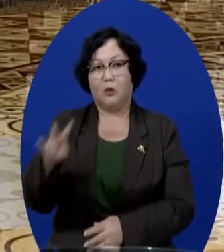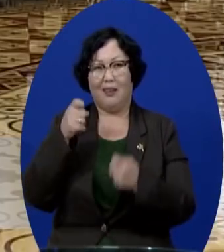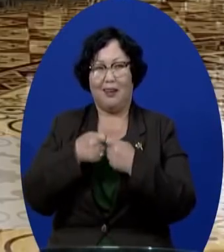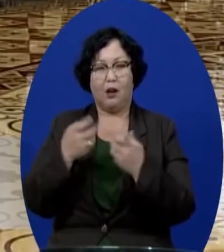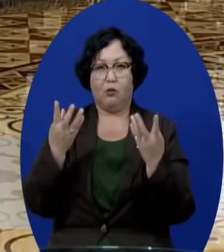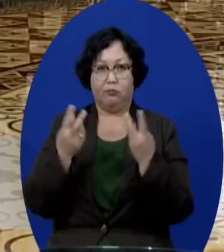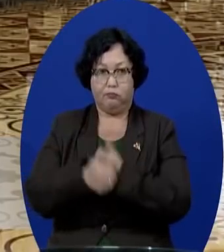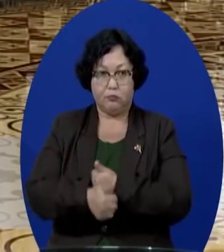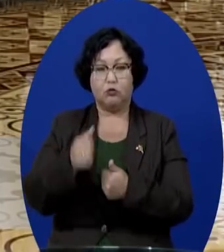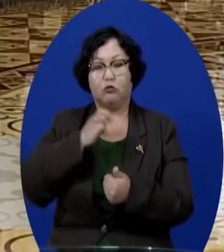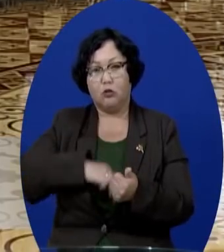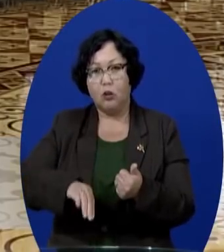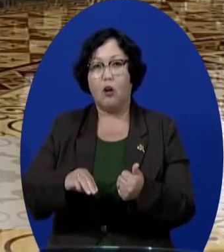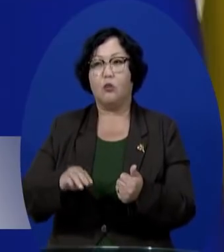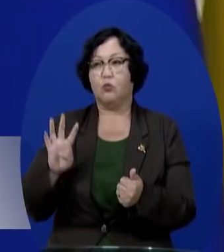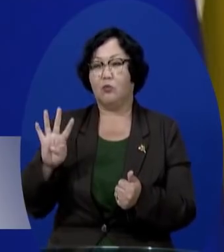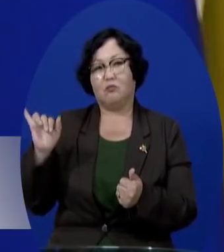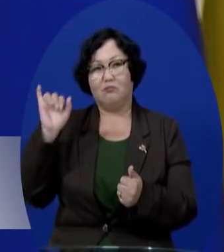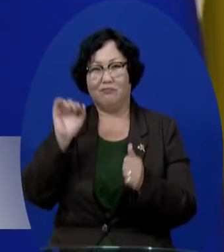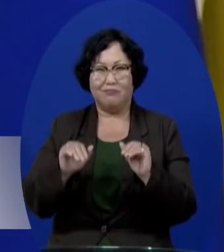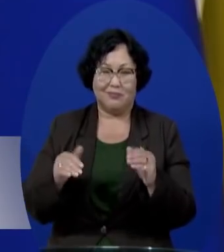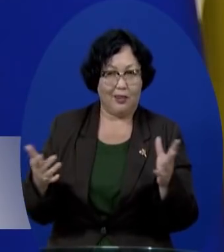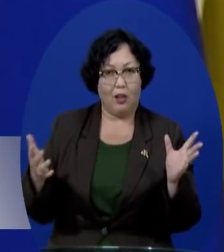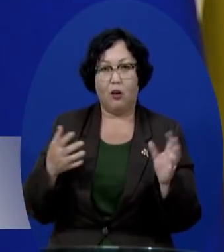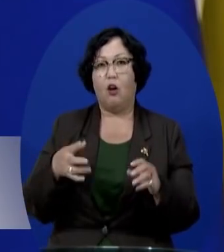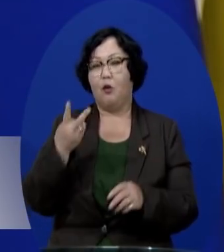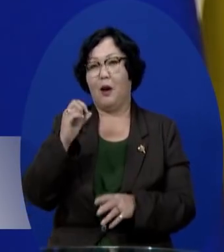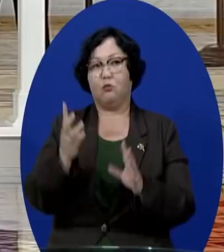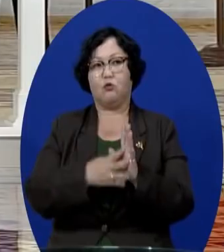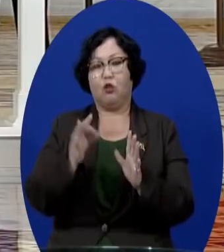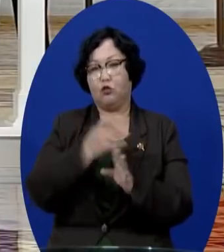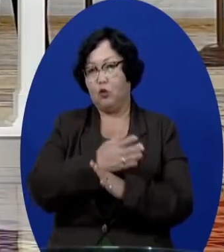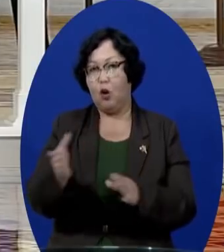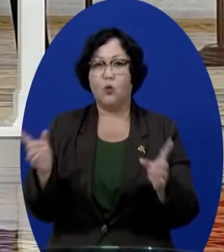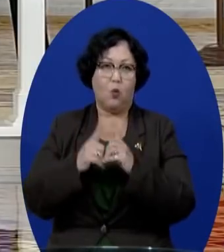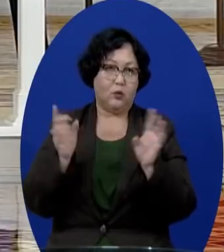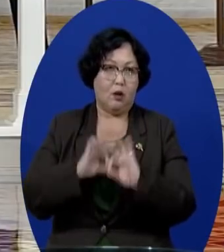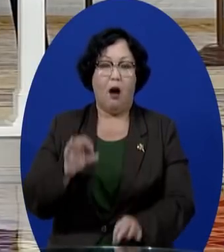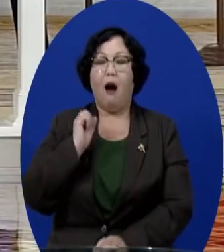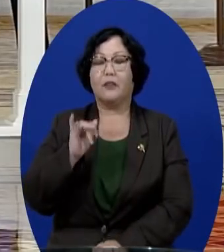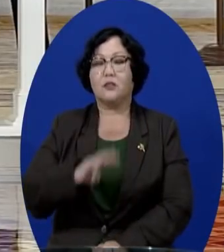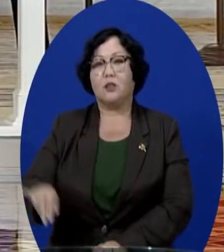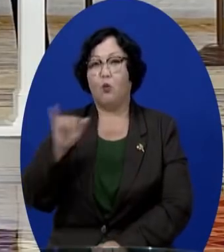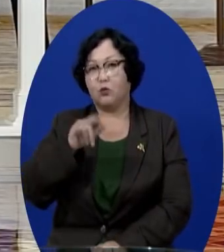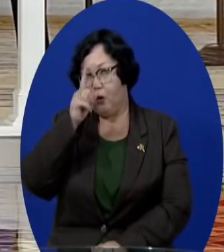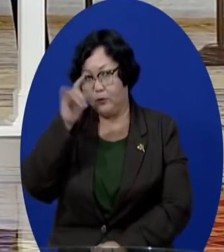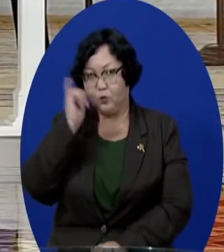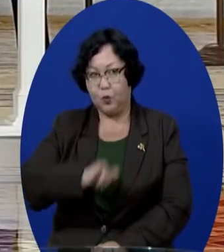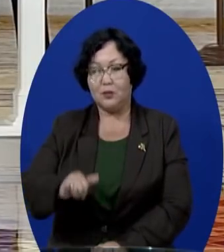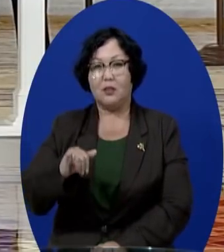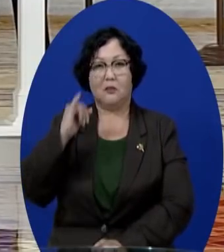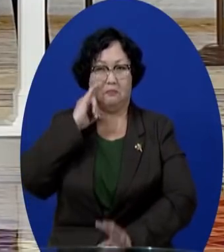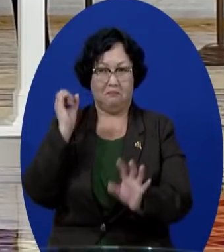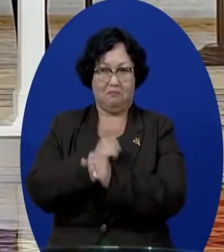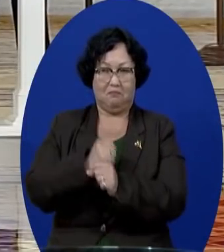Нормандийн дөрвөлийн яриа хэлэлцээ мухардалд орж талууд 2019 оноос хойш уулзаагүй байгаа юм аа. Афганистаны тухайд Оросын холбооны улс алан